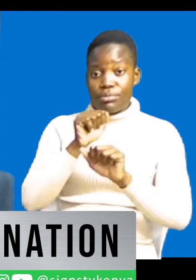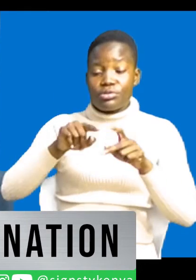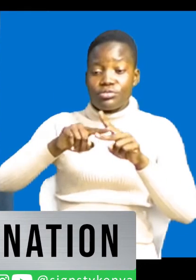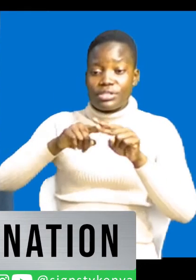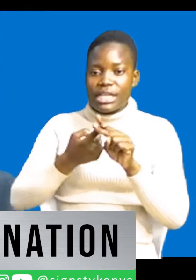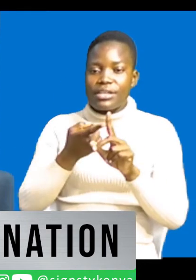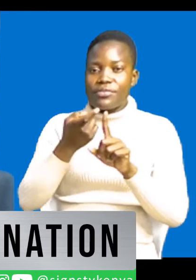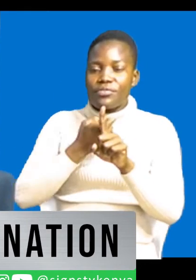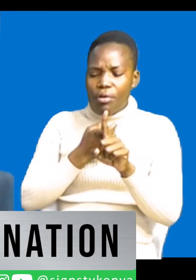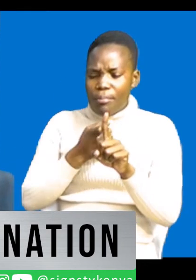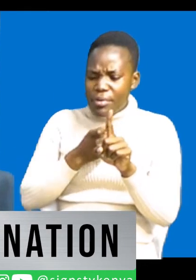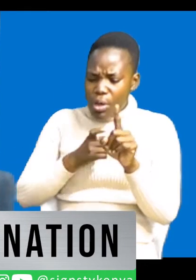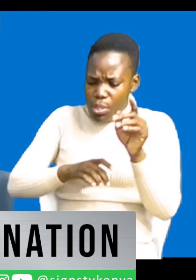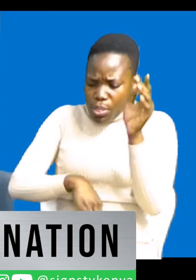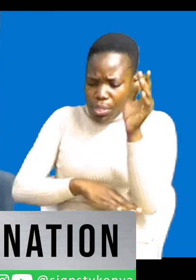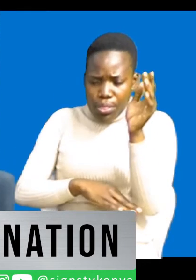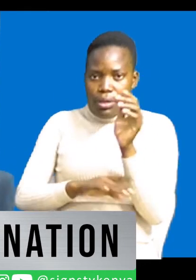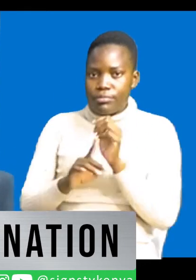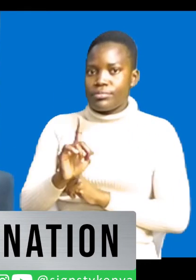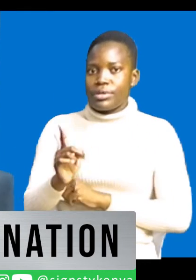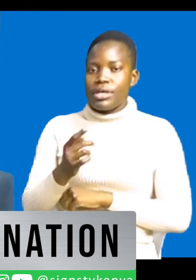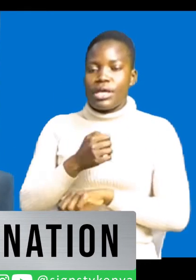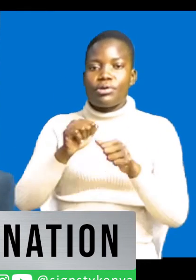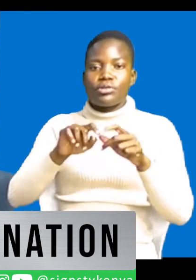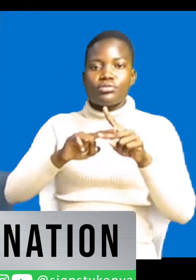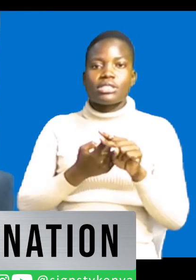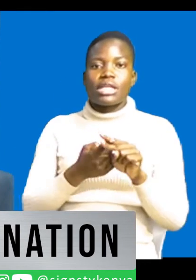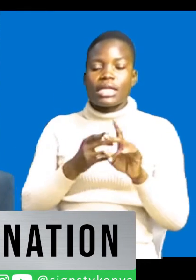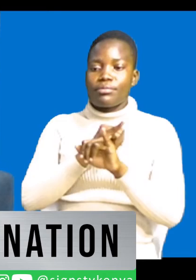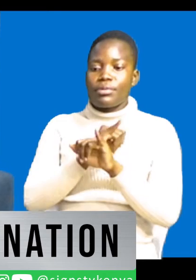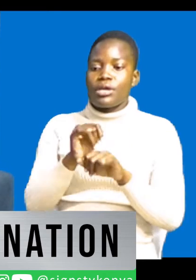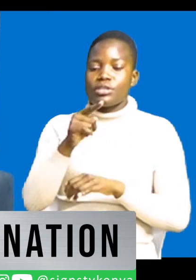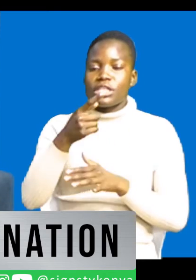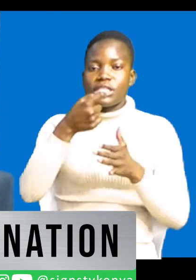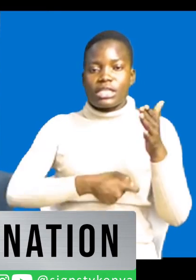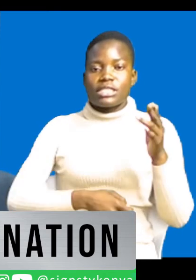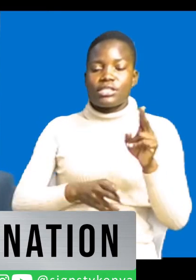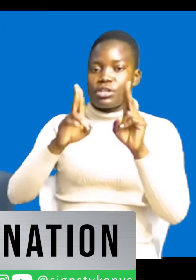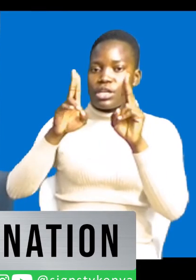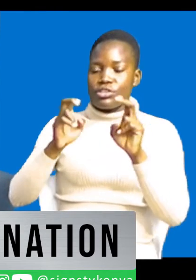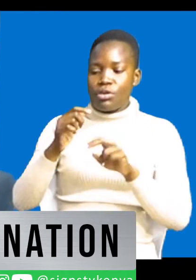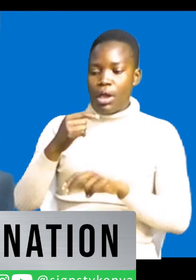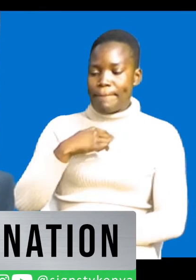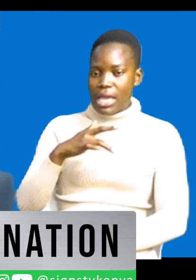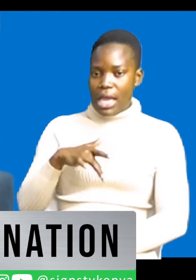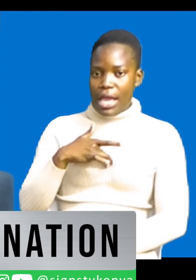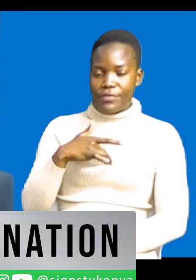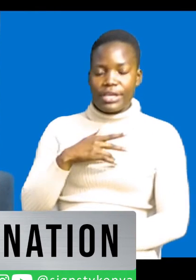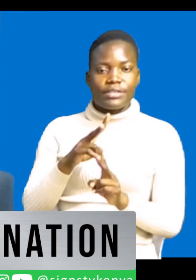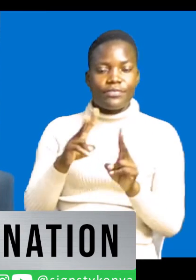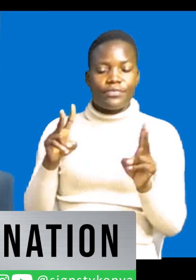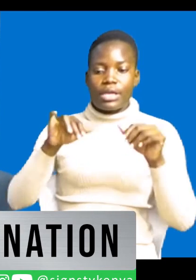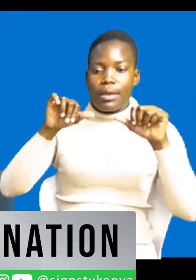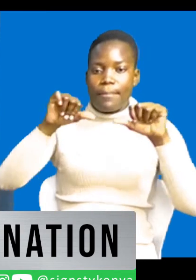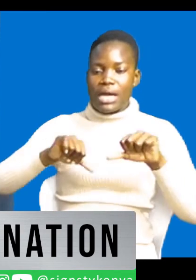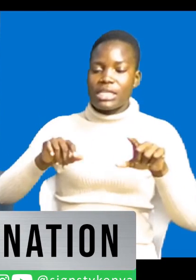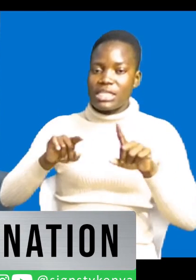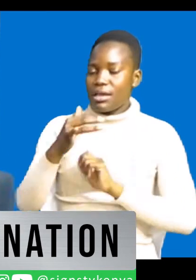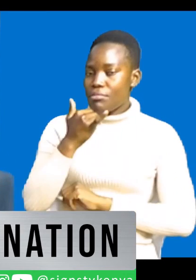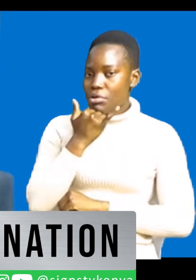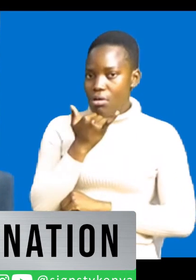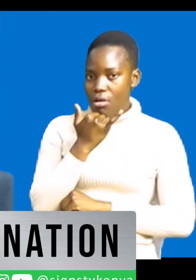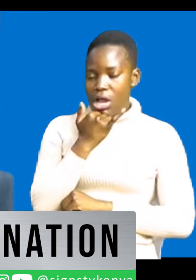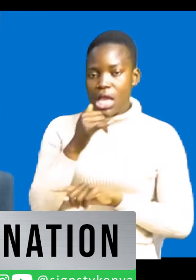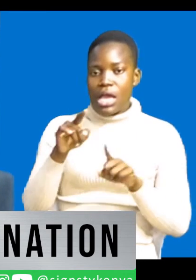We cannot go back to start independence in this country. So this kind of taxation issue, I feel ni vibaya imefanywa. Hiyo ni